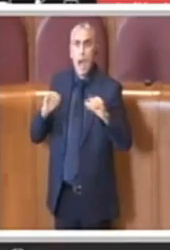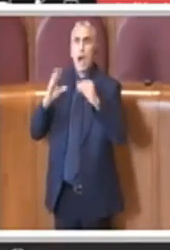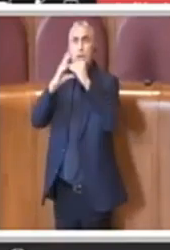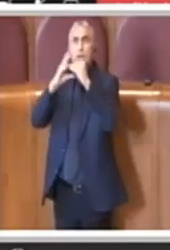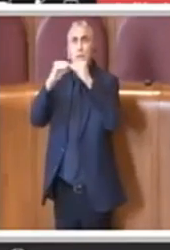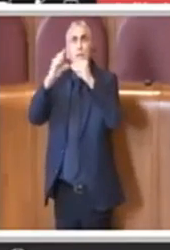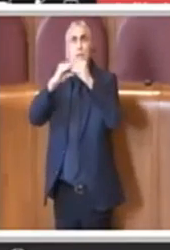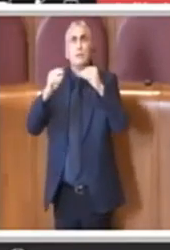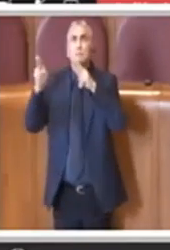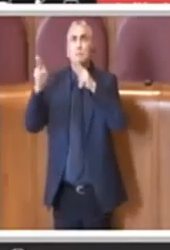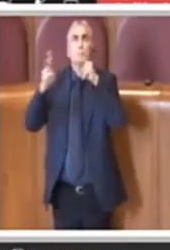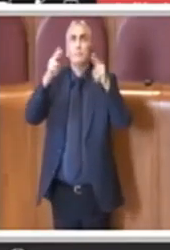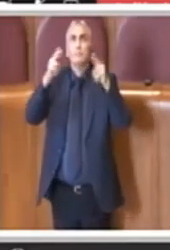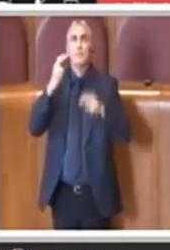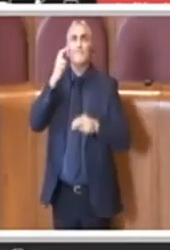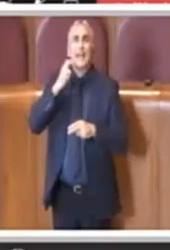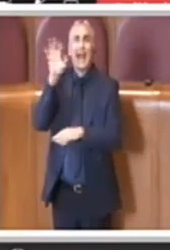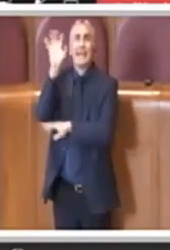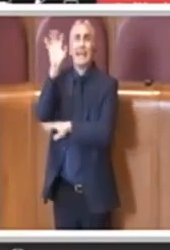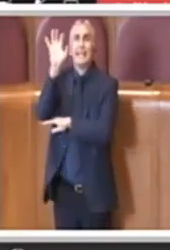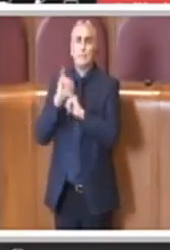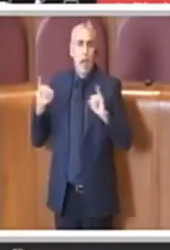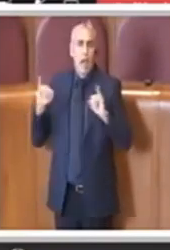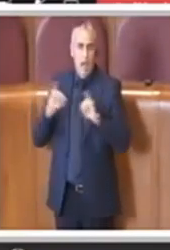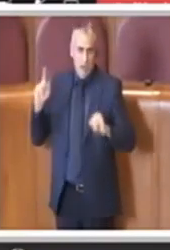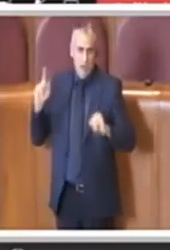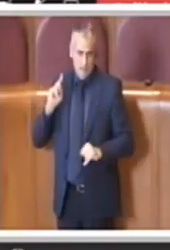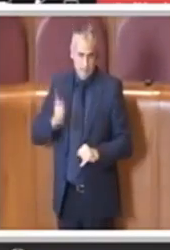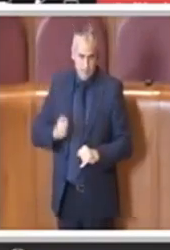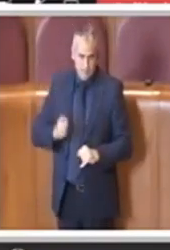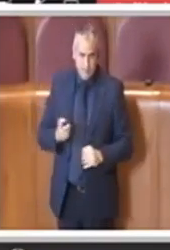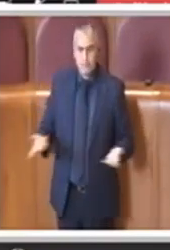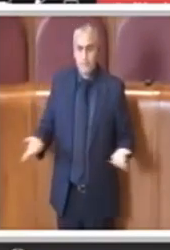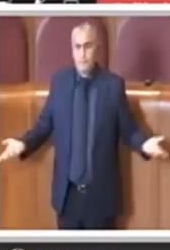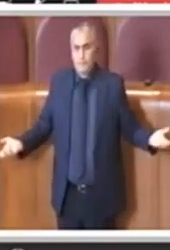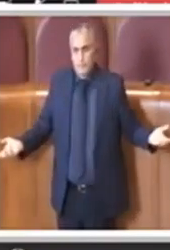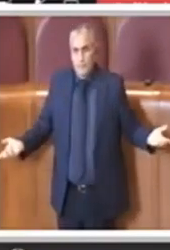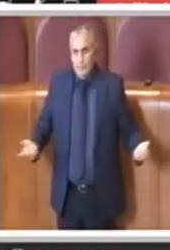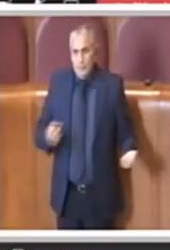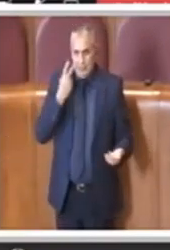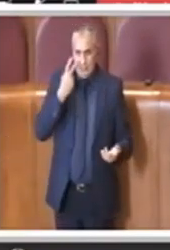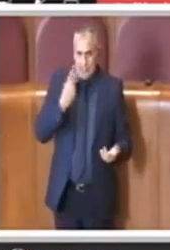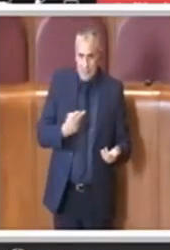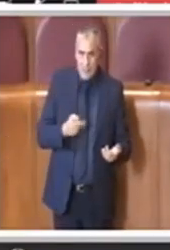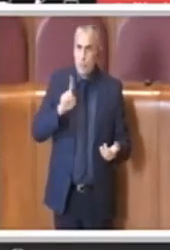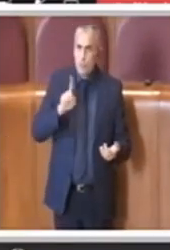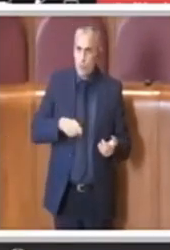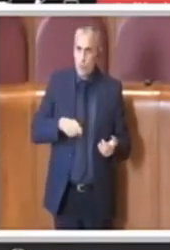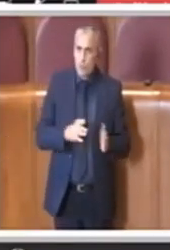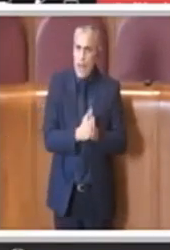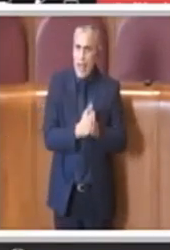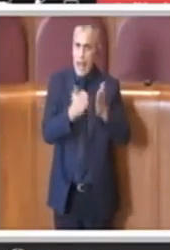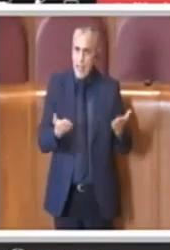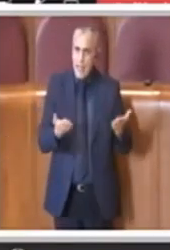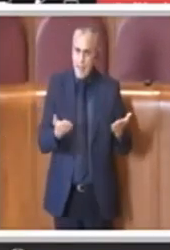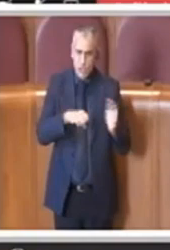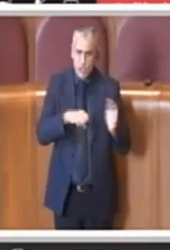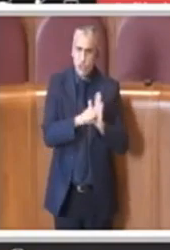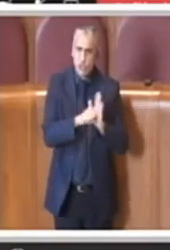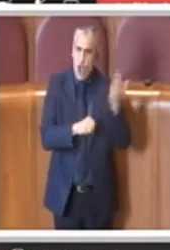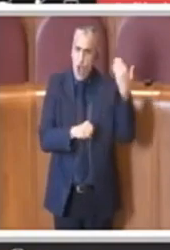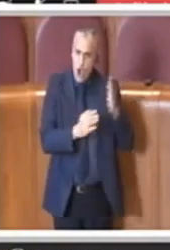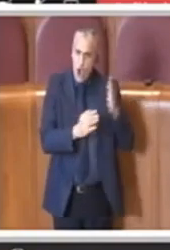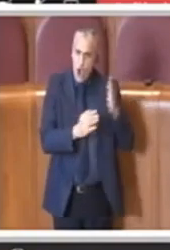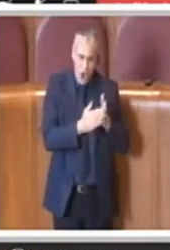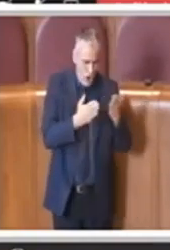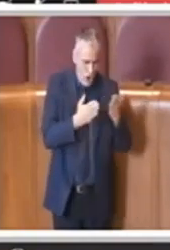E questo l'abbiamo visto chiaramente sui libri anche di storia, insomma, che